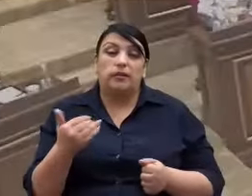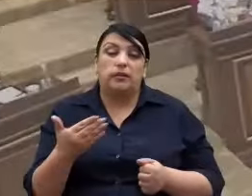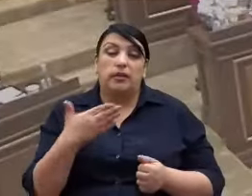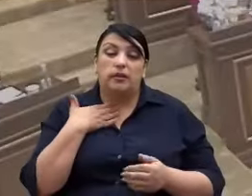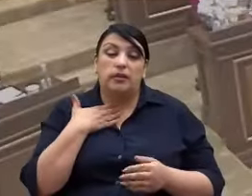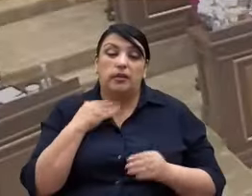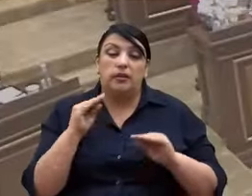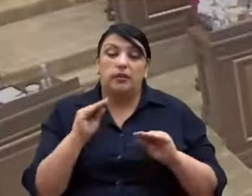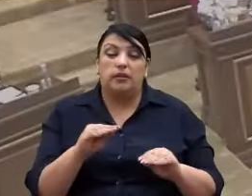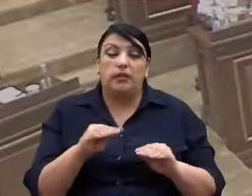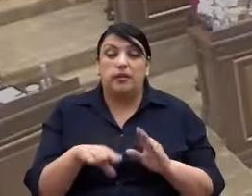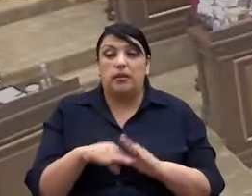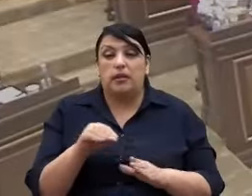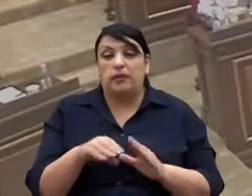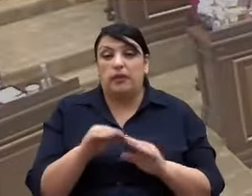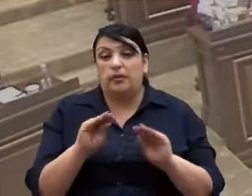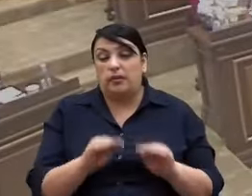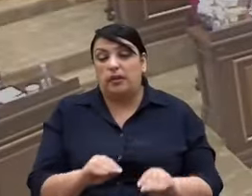Շնորհակալ եմ։